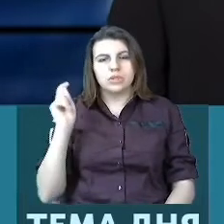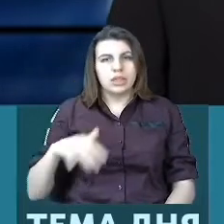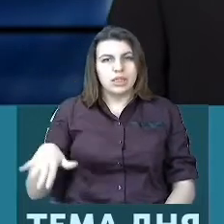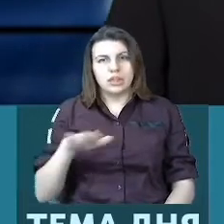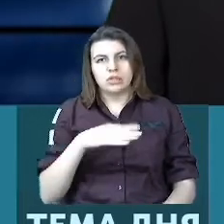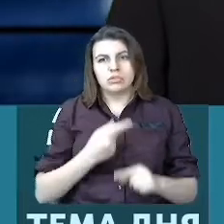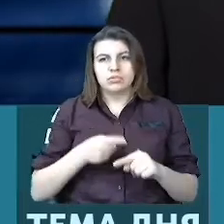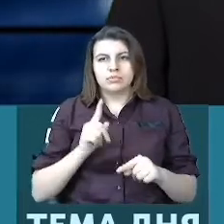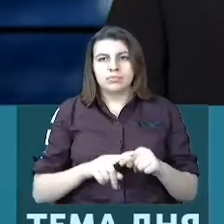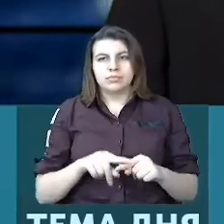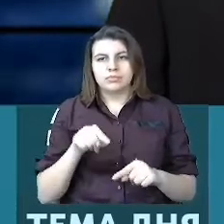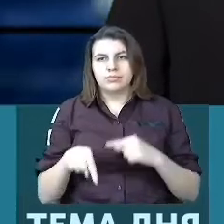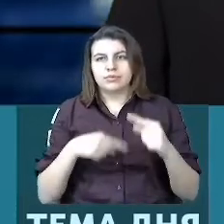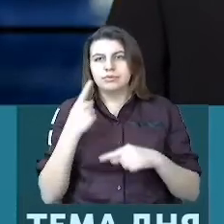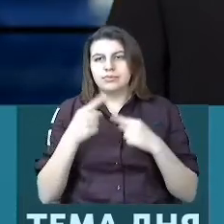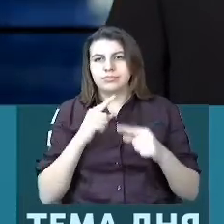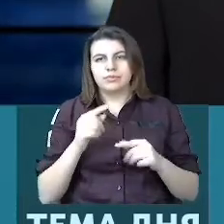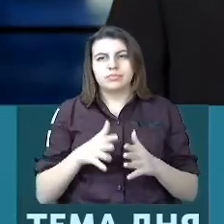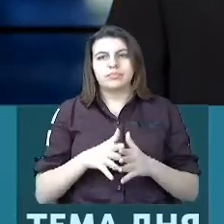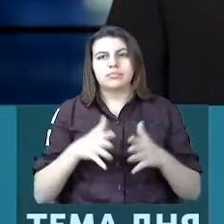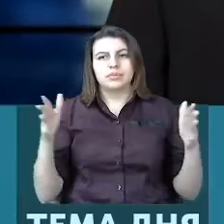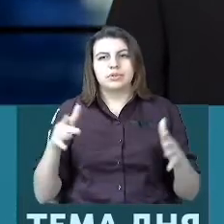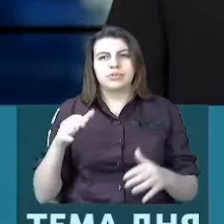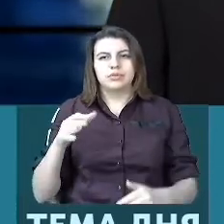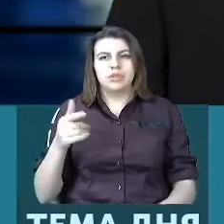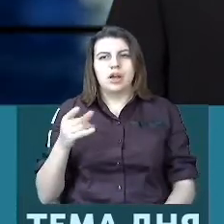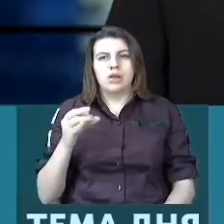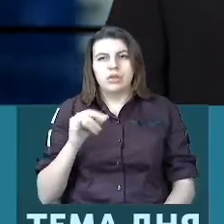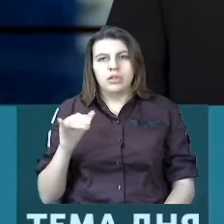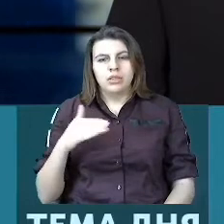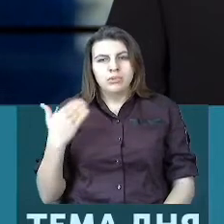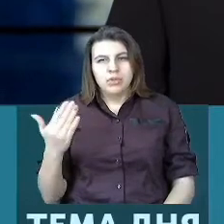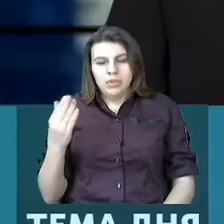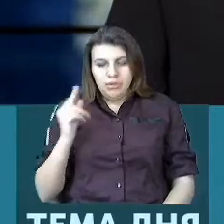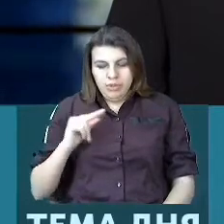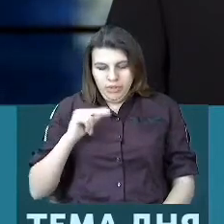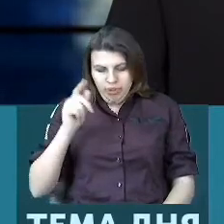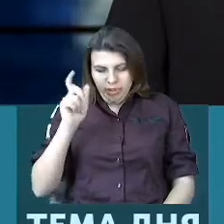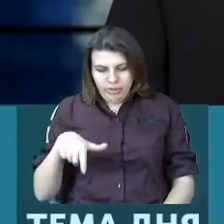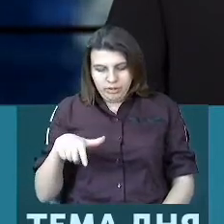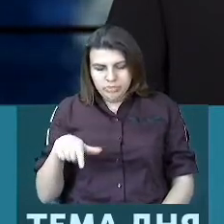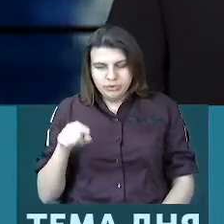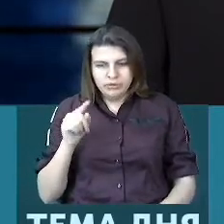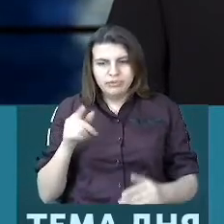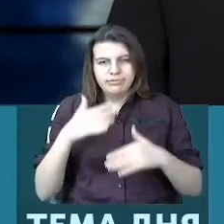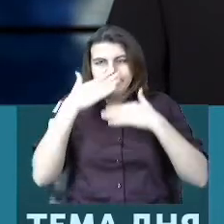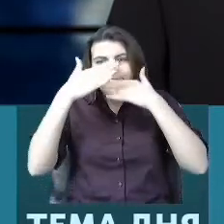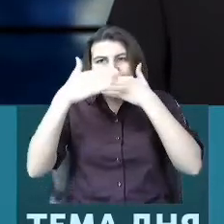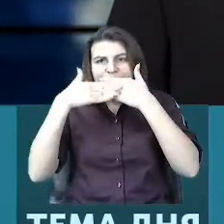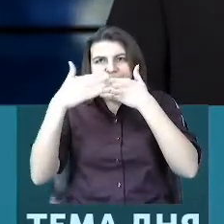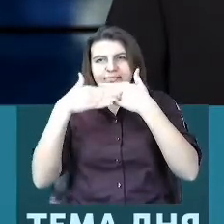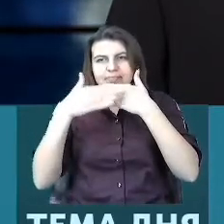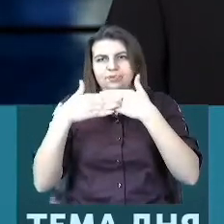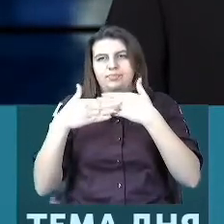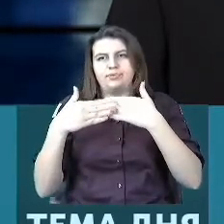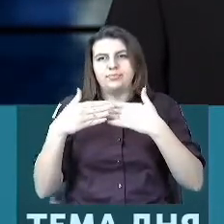про збільшення гарантій з боку працівників, мова йде про певне наближення системи українського законодавства до таких країн, до прикладу, як Сполучені